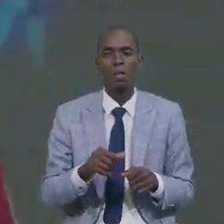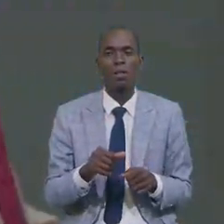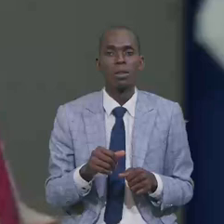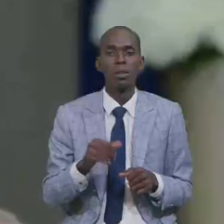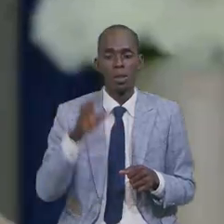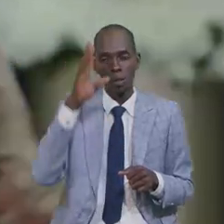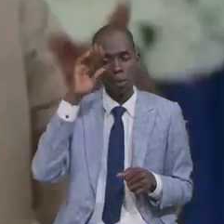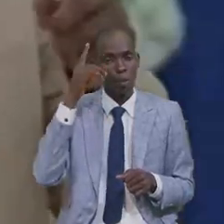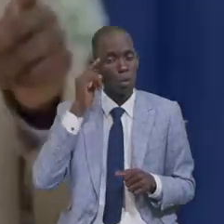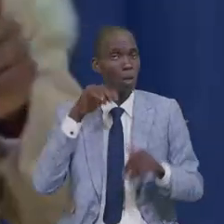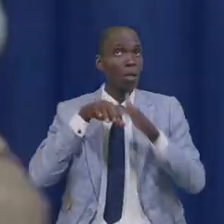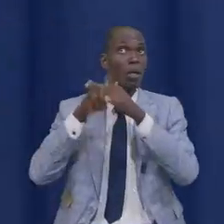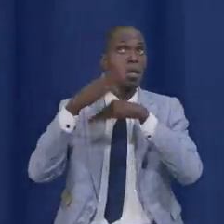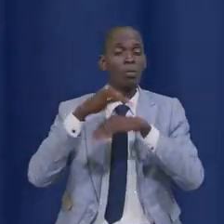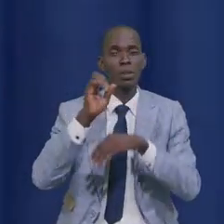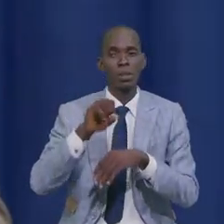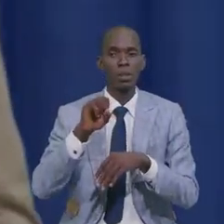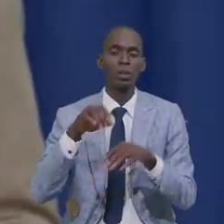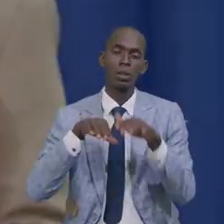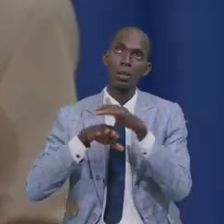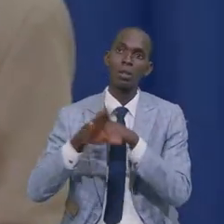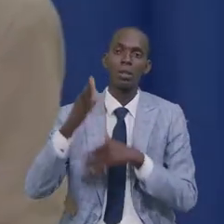Est-ce qu'il est allé au ciel? Bien sûr.